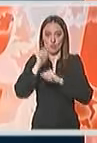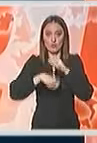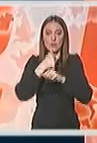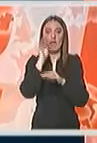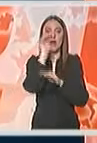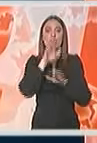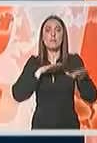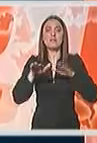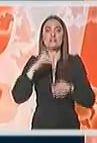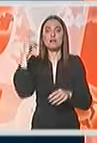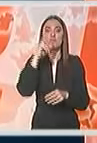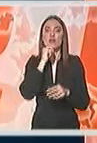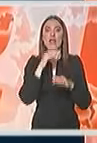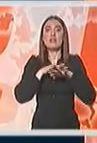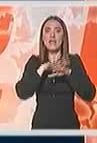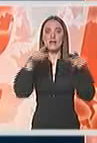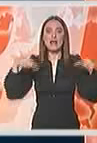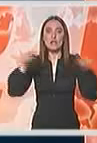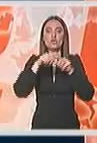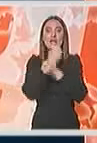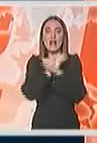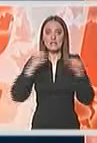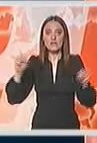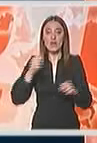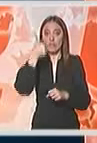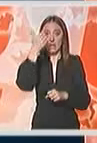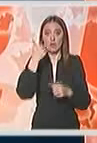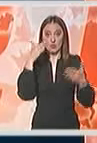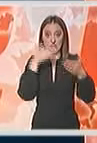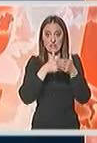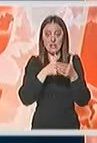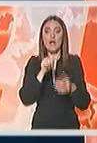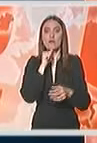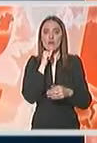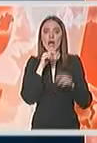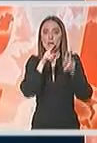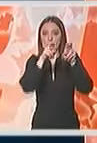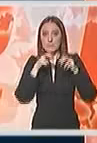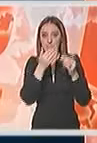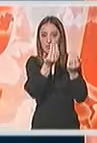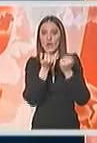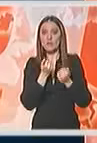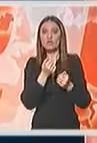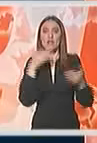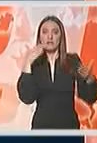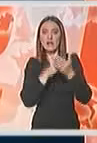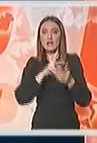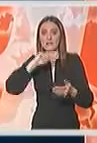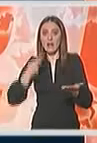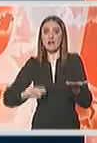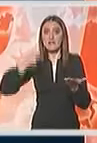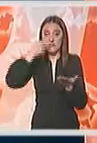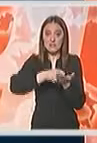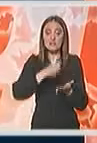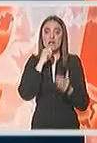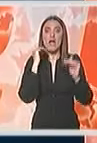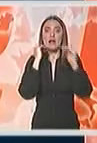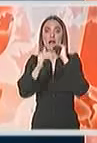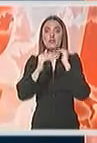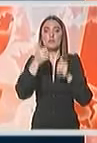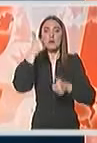najavljuju u Ministarstvu ekonomije i regionalnog razvoja. Jedan od ciljeva je i privlačenje direktnih stranih investicija, ali i